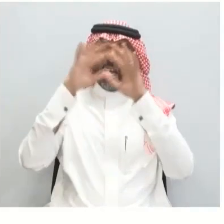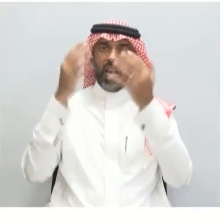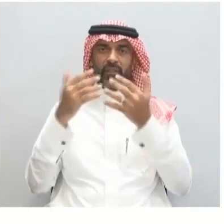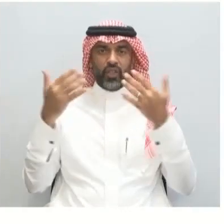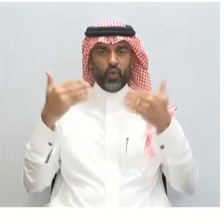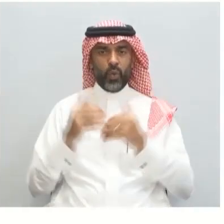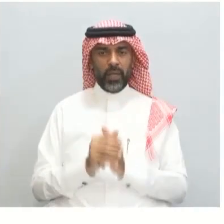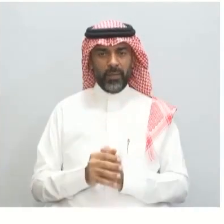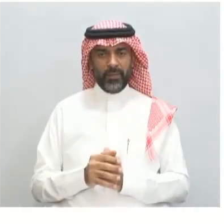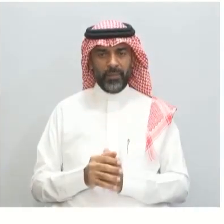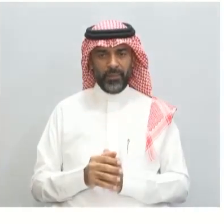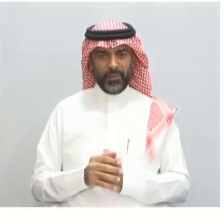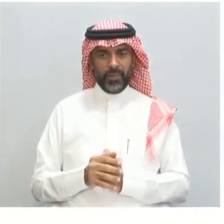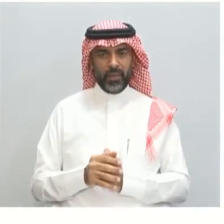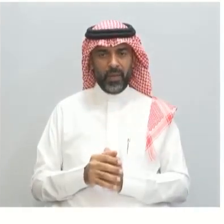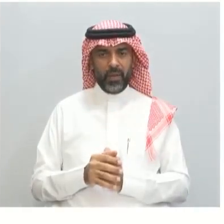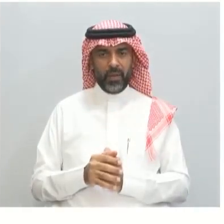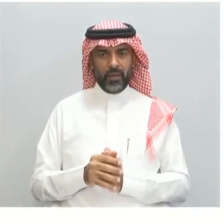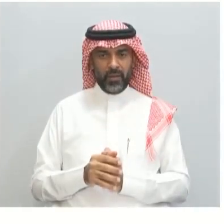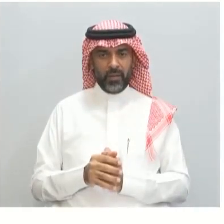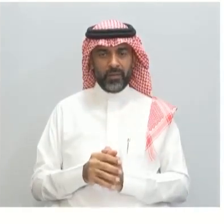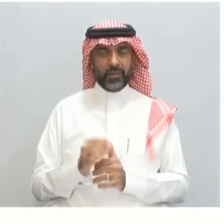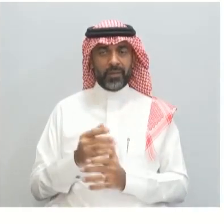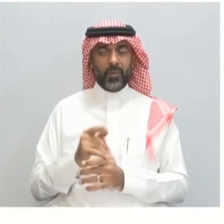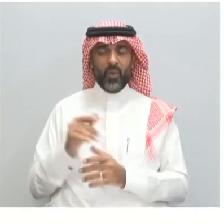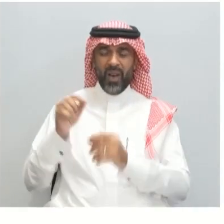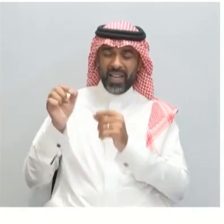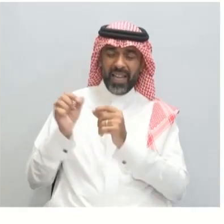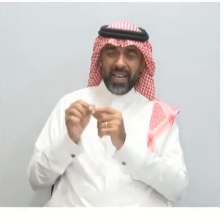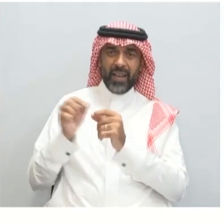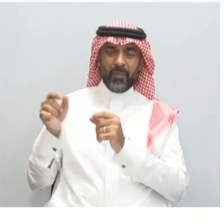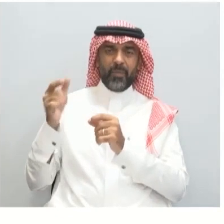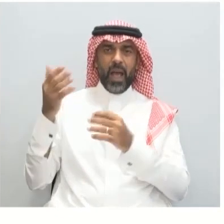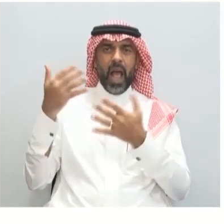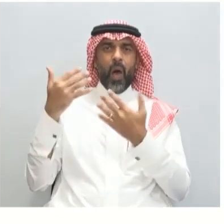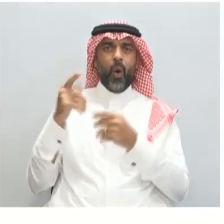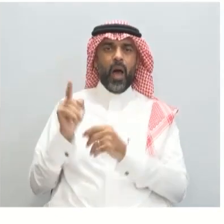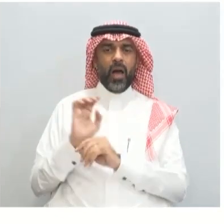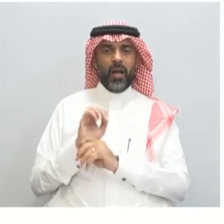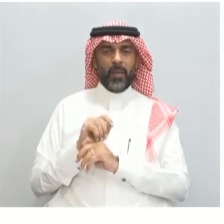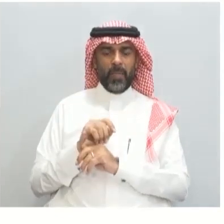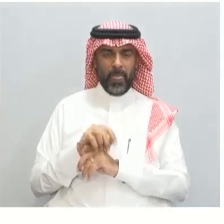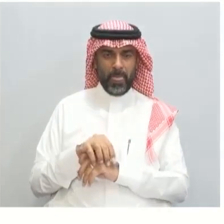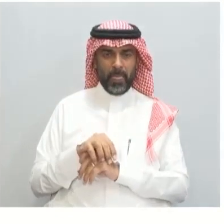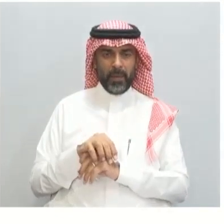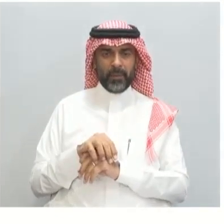الجوي ممتازين انه اقرب ما لدينا او اقرب او قريب